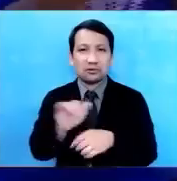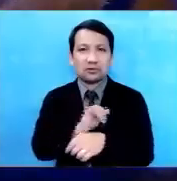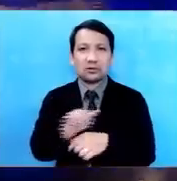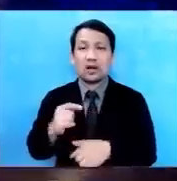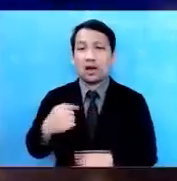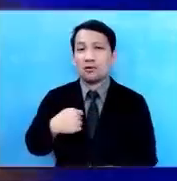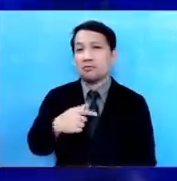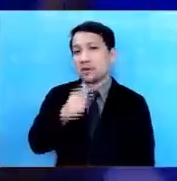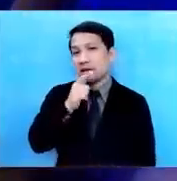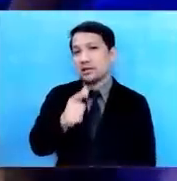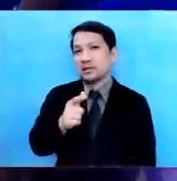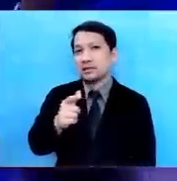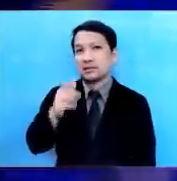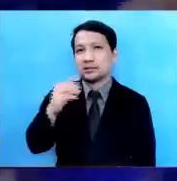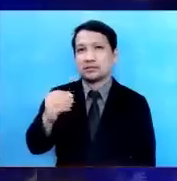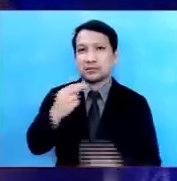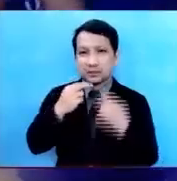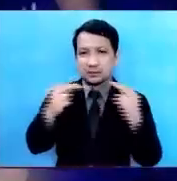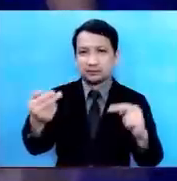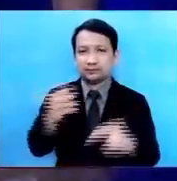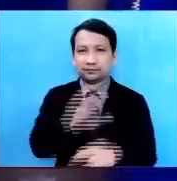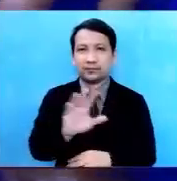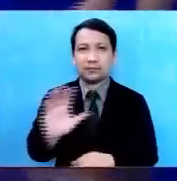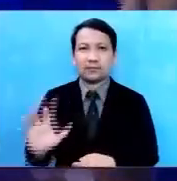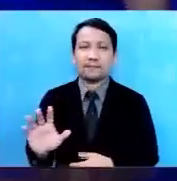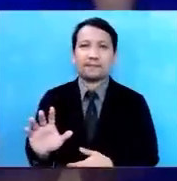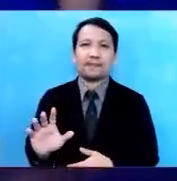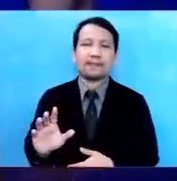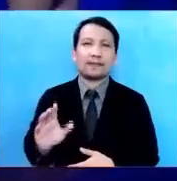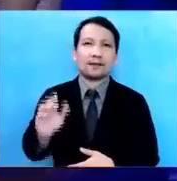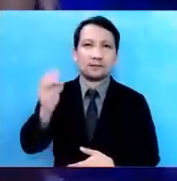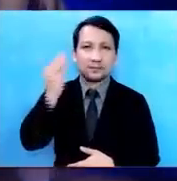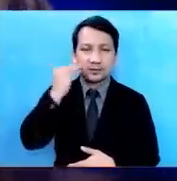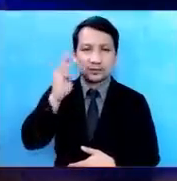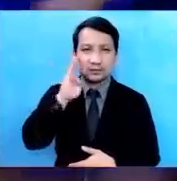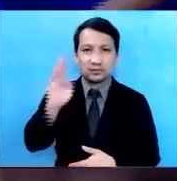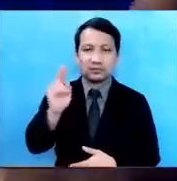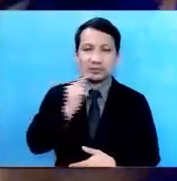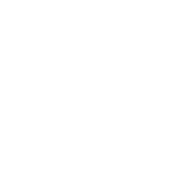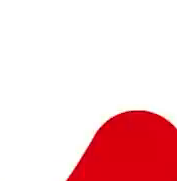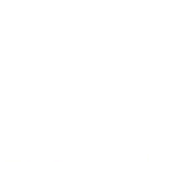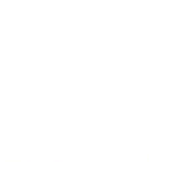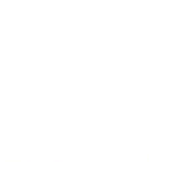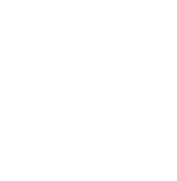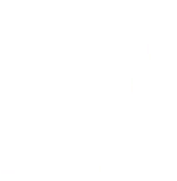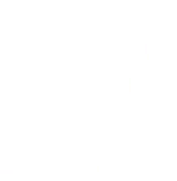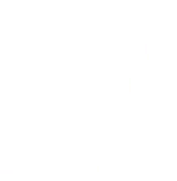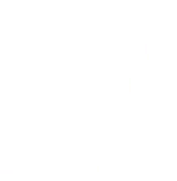Nagbabalita mula sa Frontline, Martie Bautista, News 5.